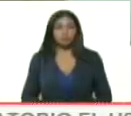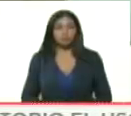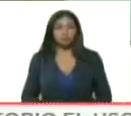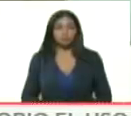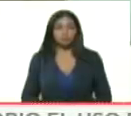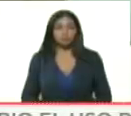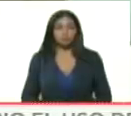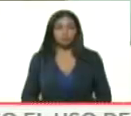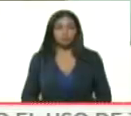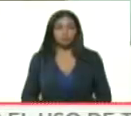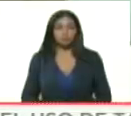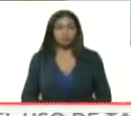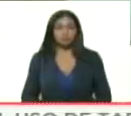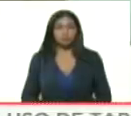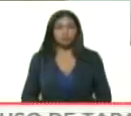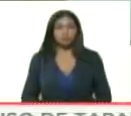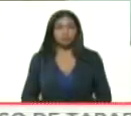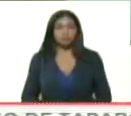让我们共同努力，秉承习近平总书记的人类命运共同体的理念。